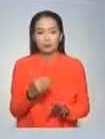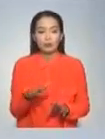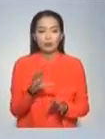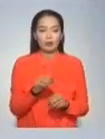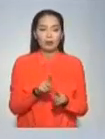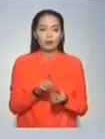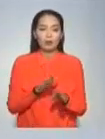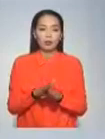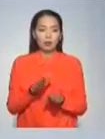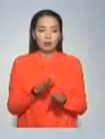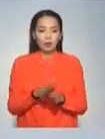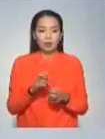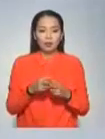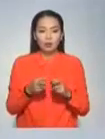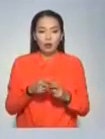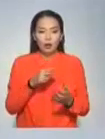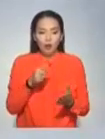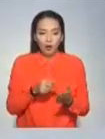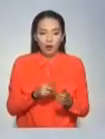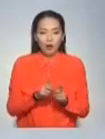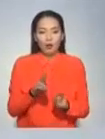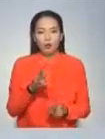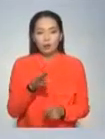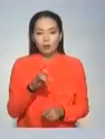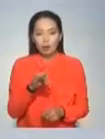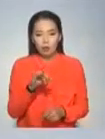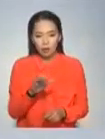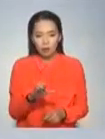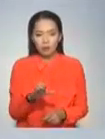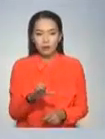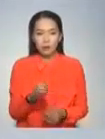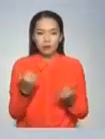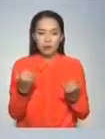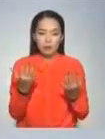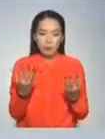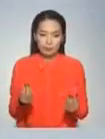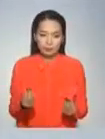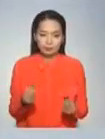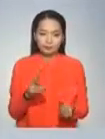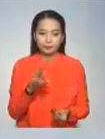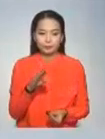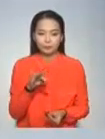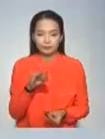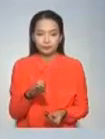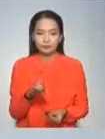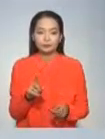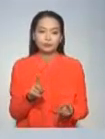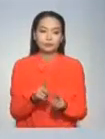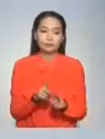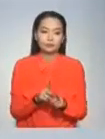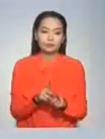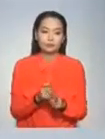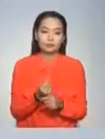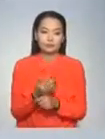исполнителей, проблемные вопросы, которые в нотариате, что на сегодняшний день нотариусы, выполняя